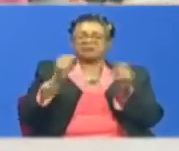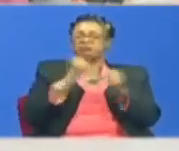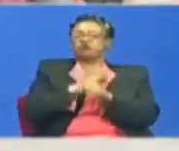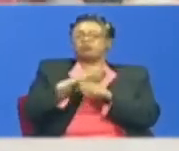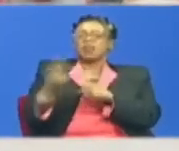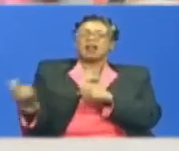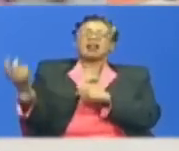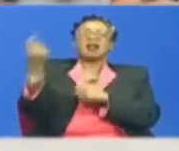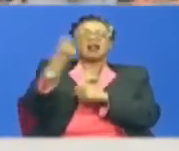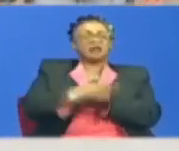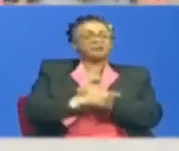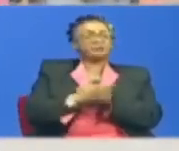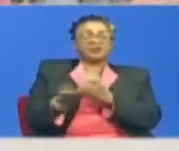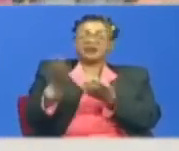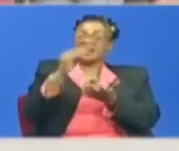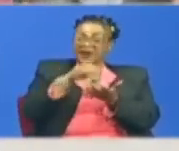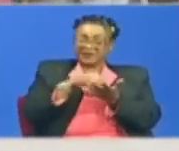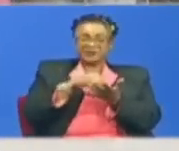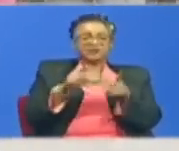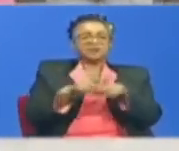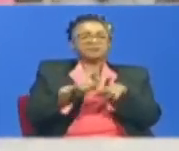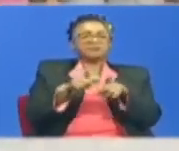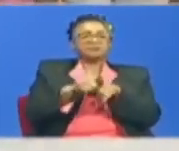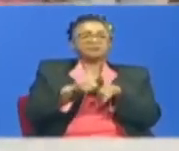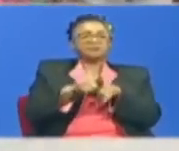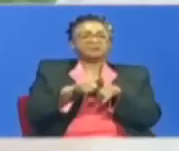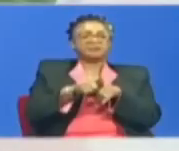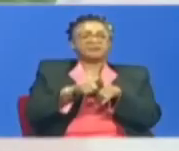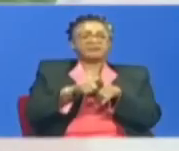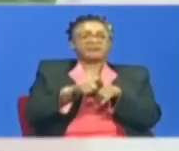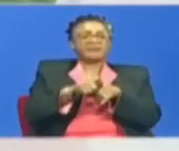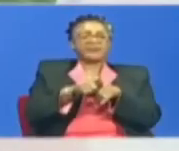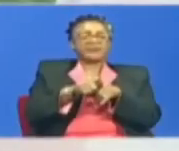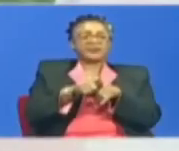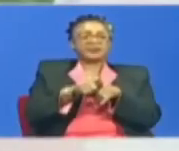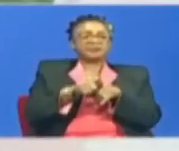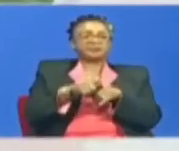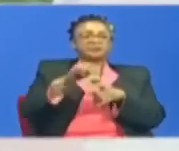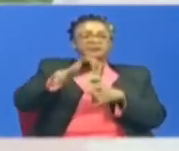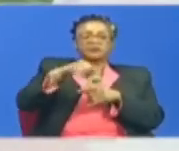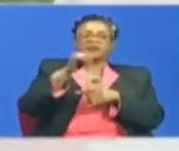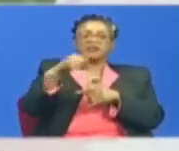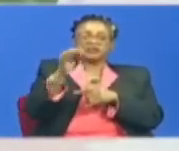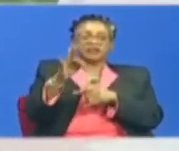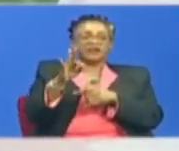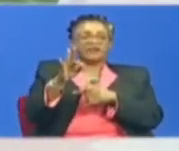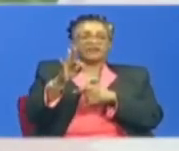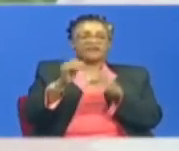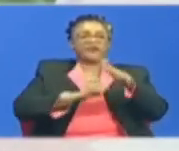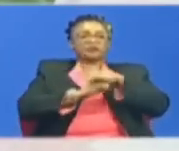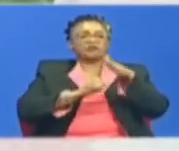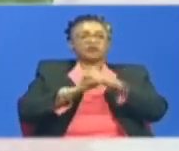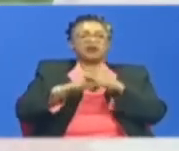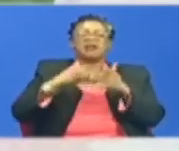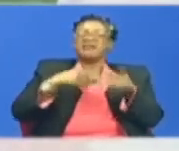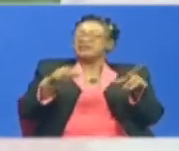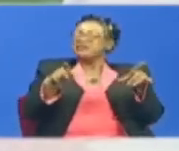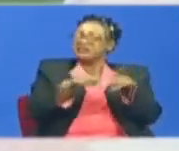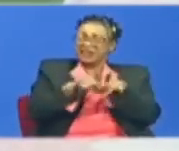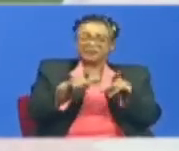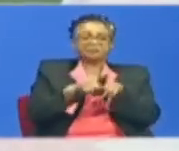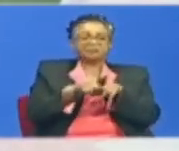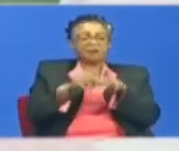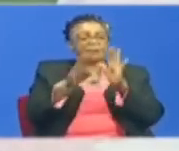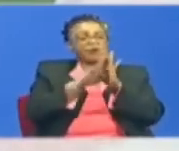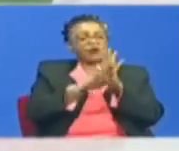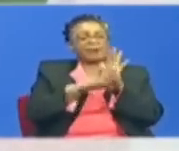day and again tunaika kuja hii my employees JJF Jonathan Jackson Foundation nao wako na the same organization hiyo program